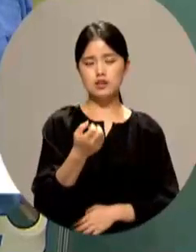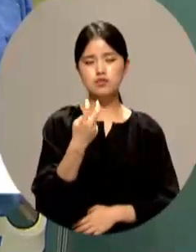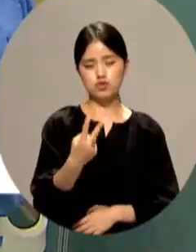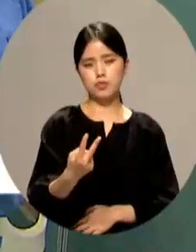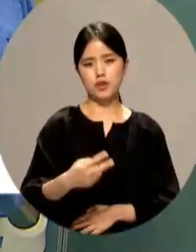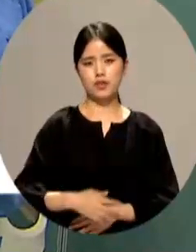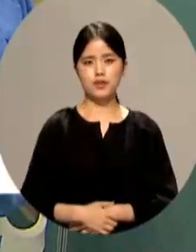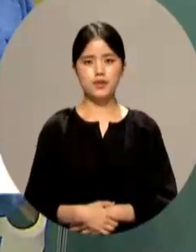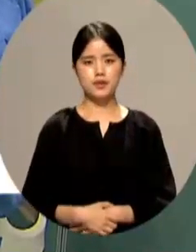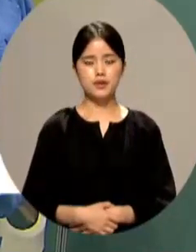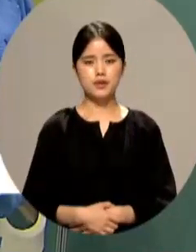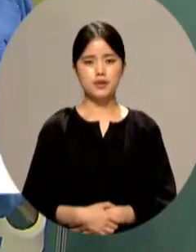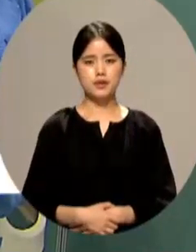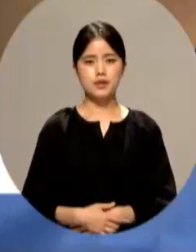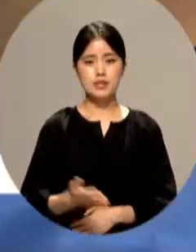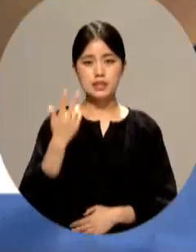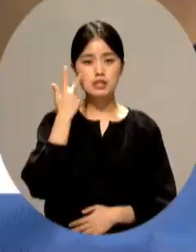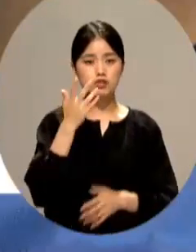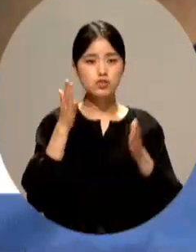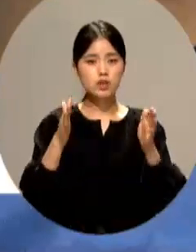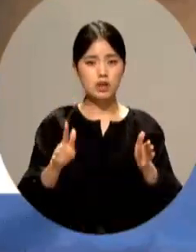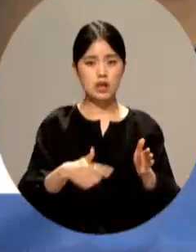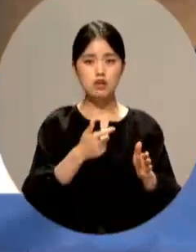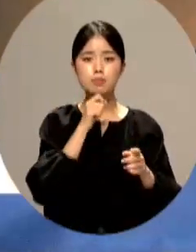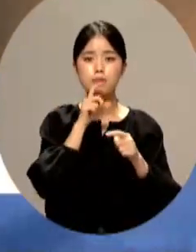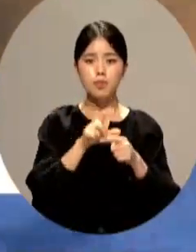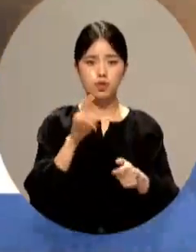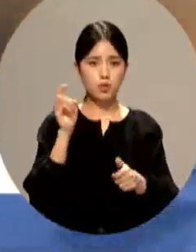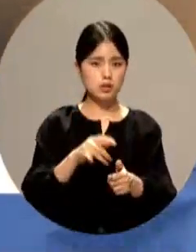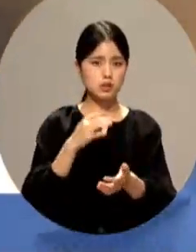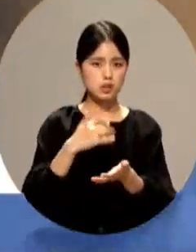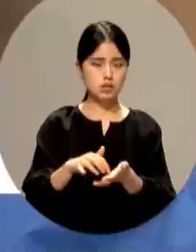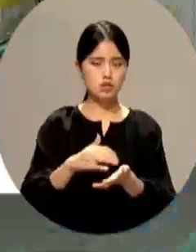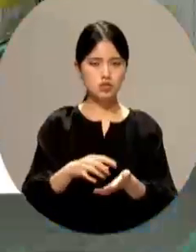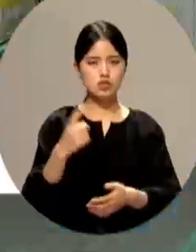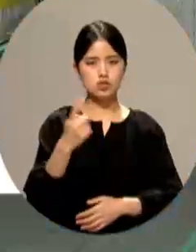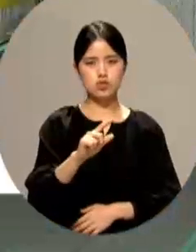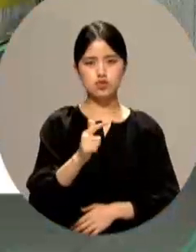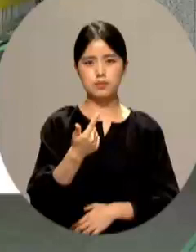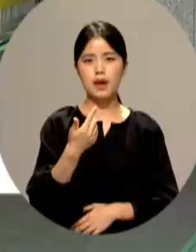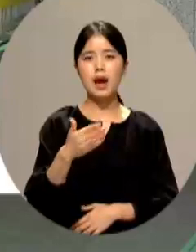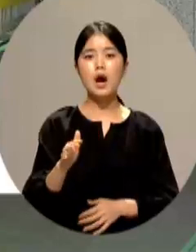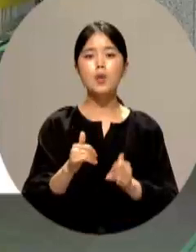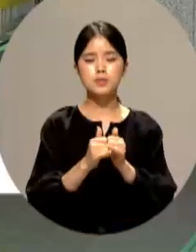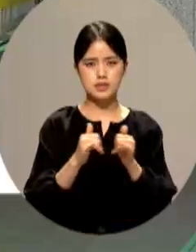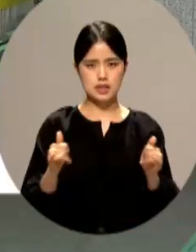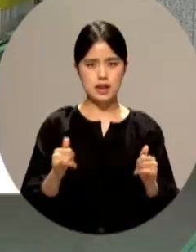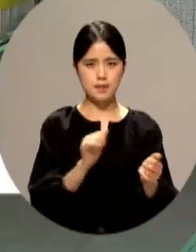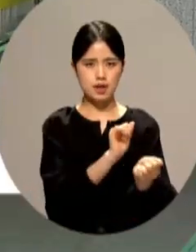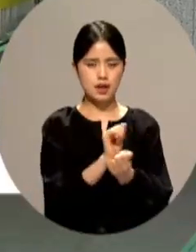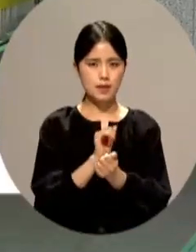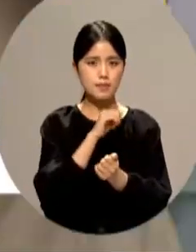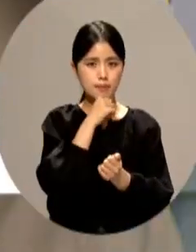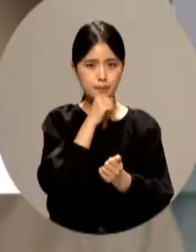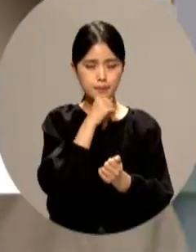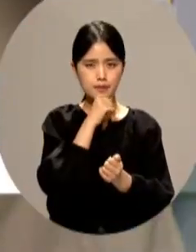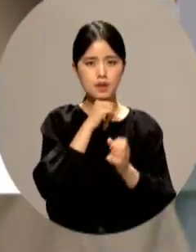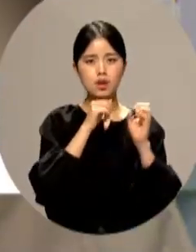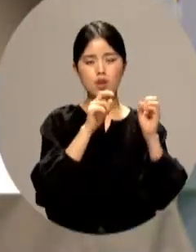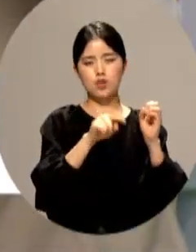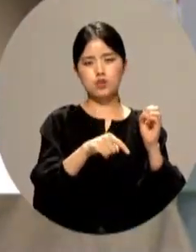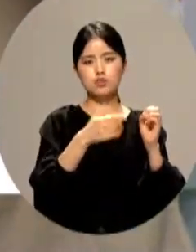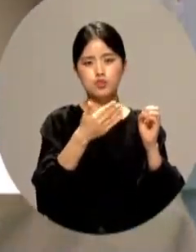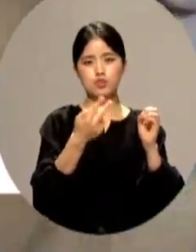기록했습니다 아 지나 일주일간 돈에 하루 평균 확진 자수는 1600 9명이 며 감염 재생산 진수는